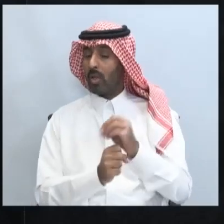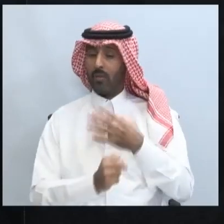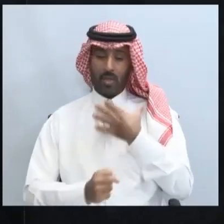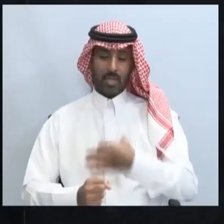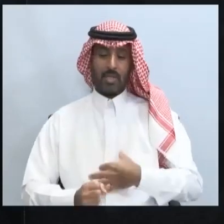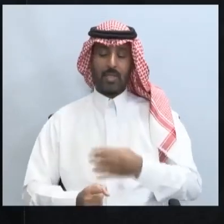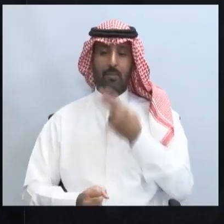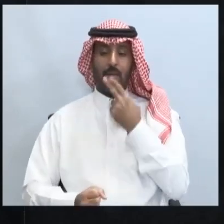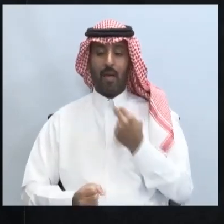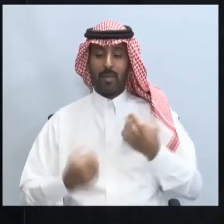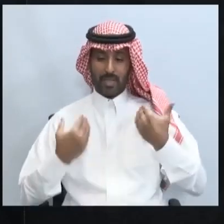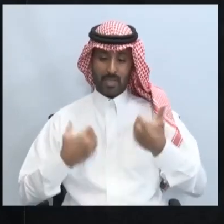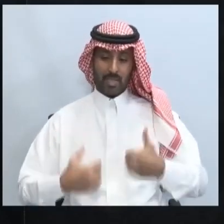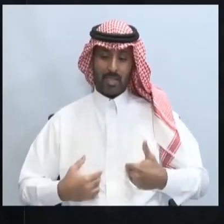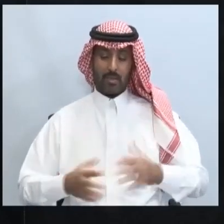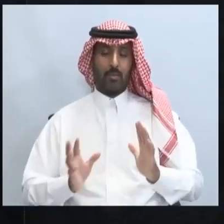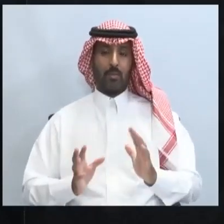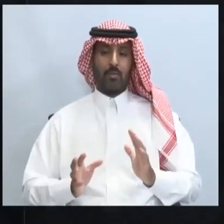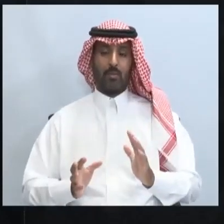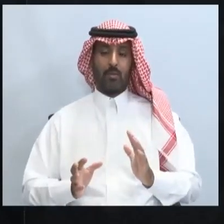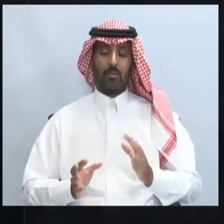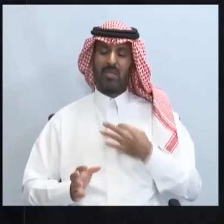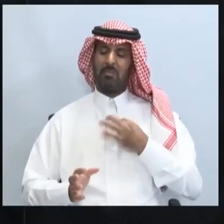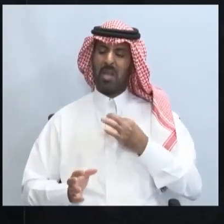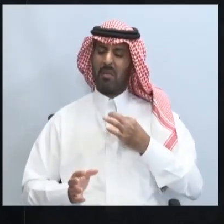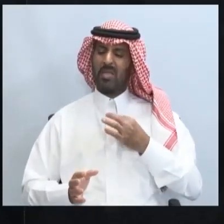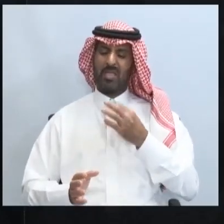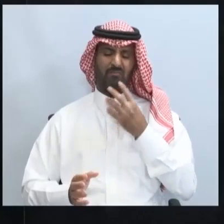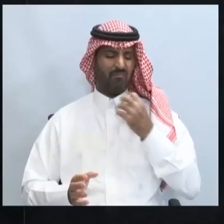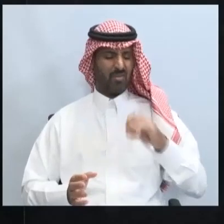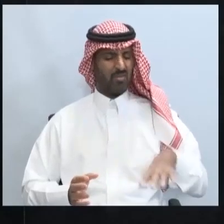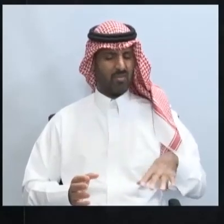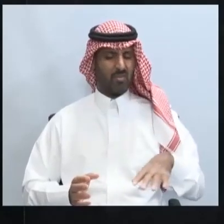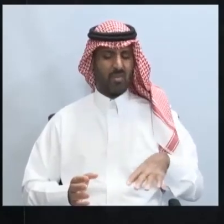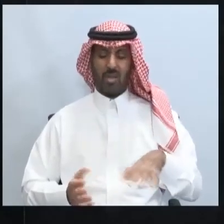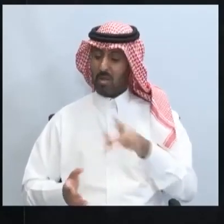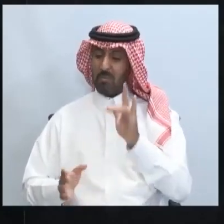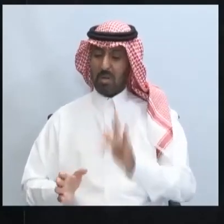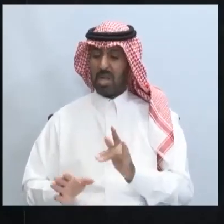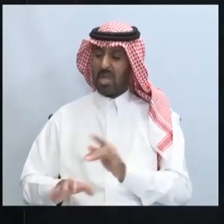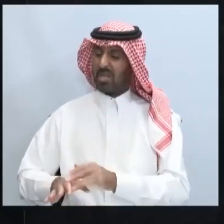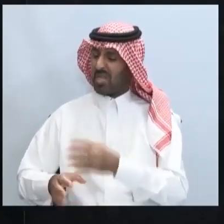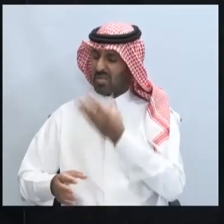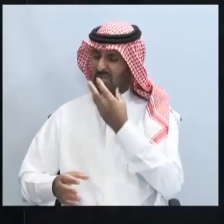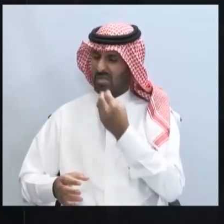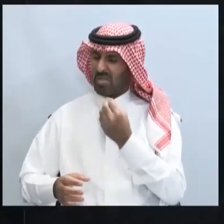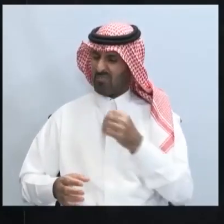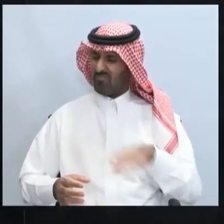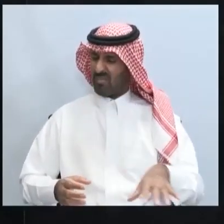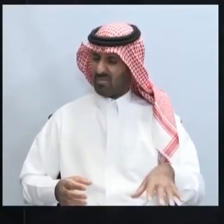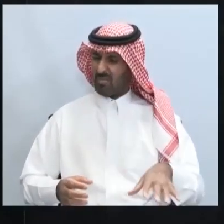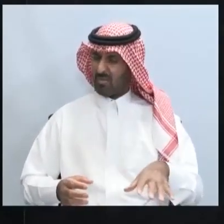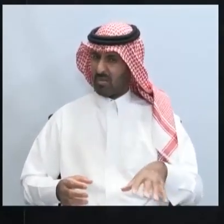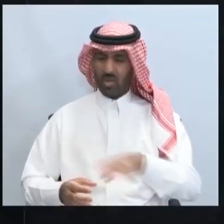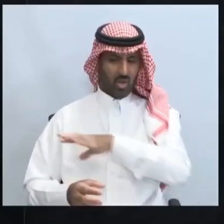نظافه البدن بدني نظيف لكن ملابسي ليست نظيفه مكاني الذي اجلس فيه ليس نظيفا اذا هذه